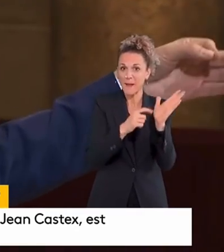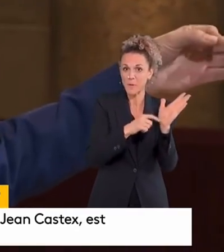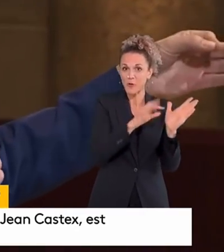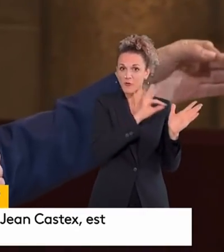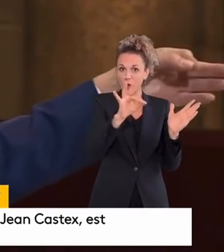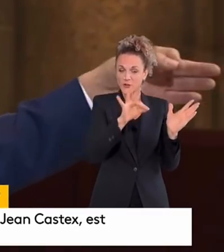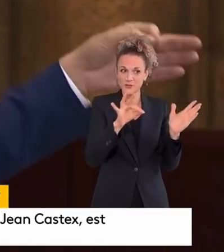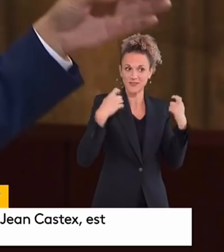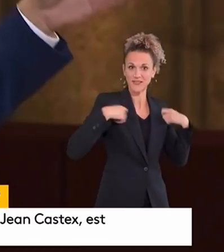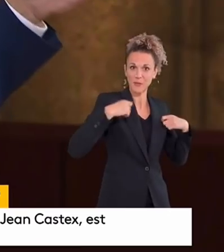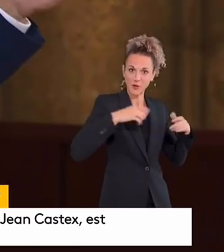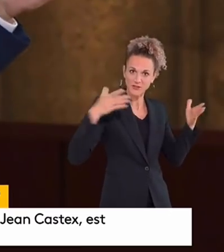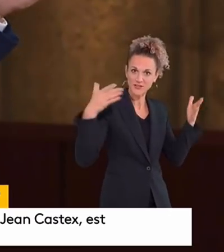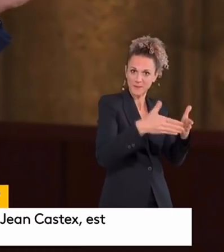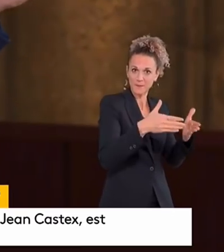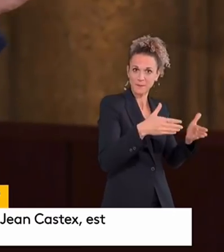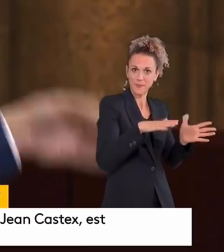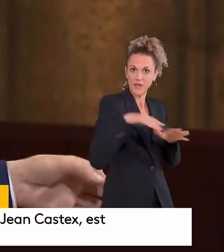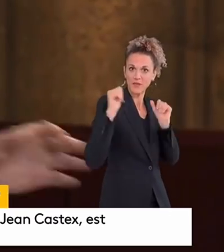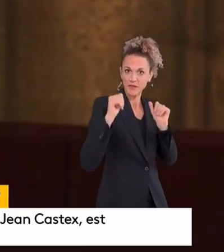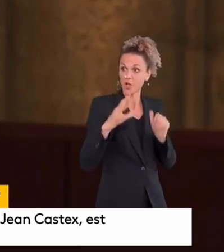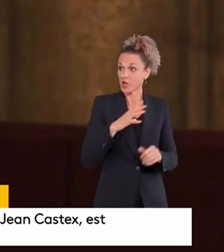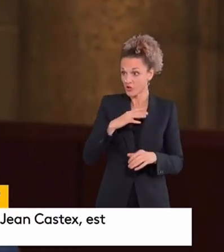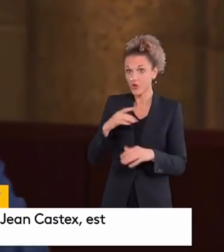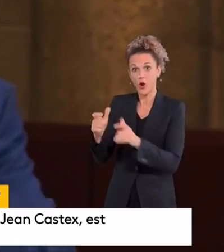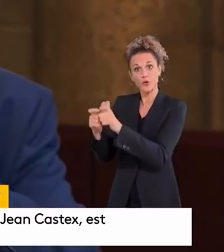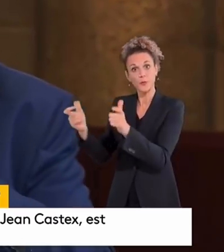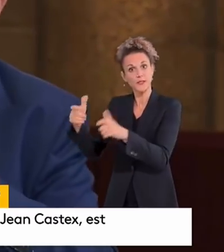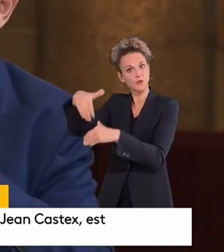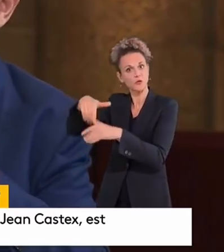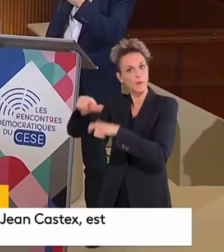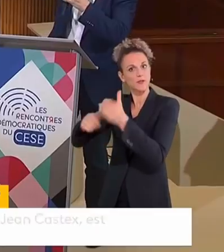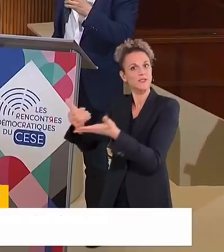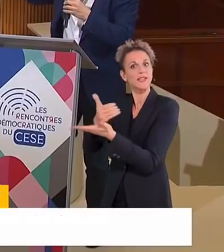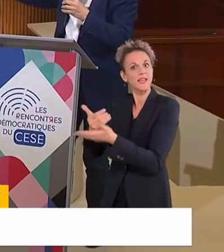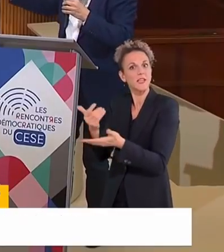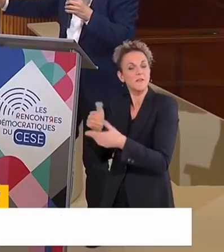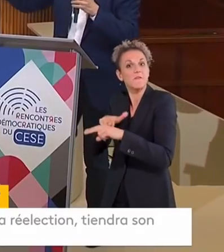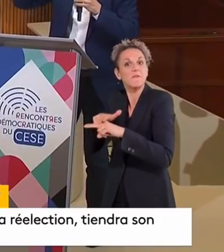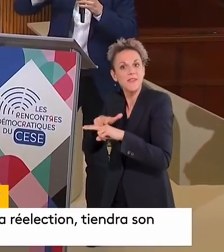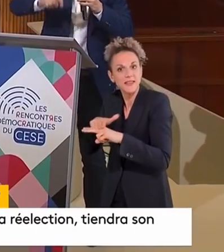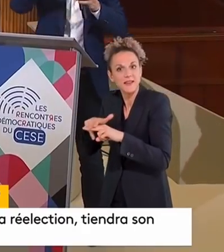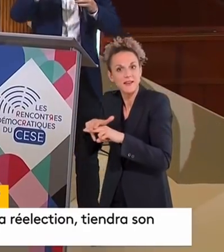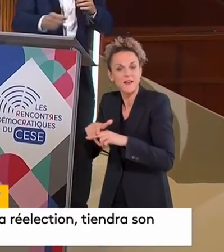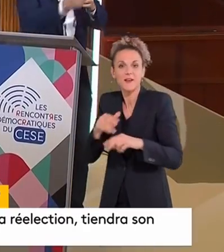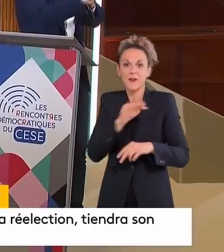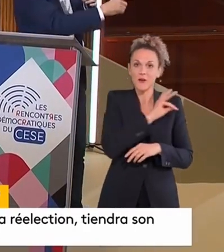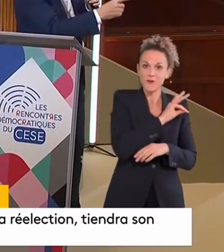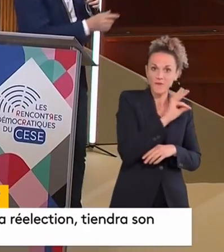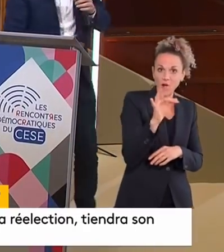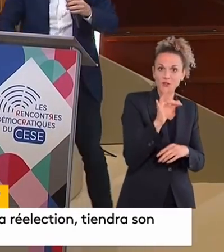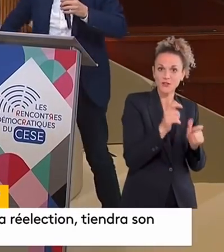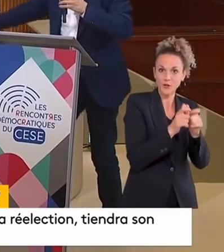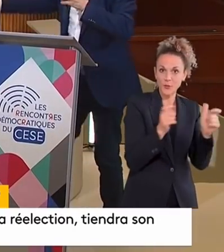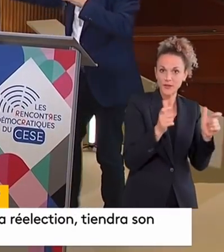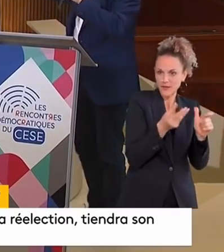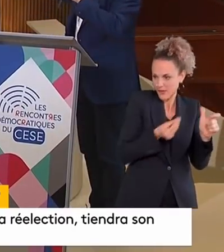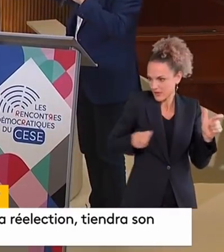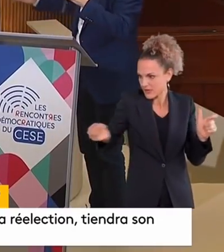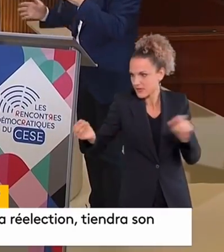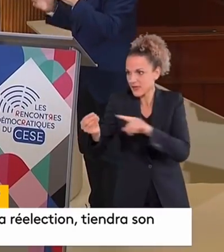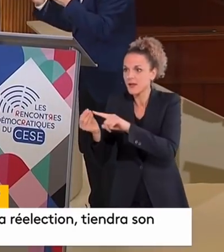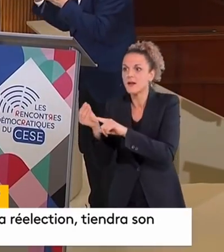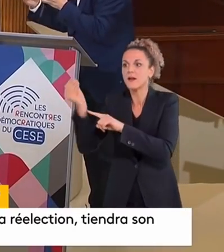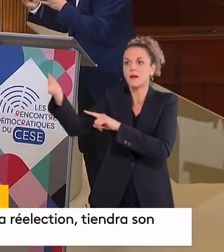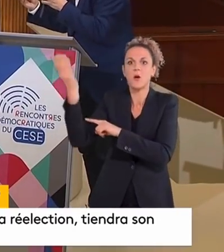400 boîtes aux lettres sans aucun salarié derrière, par lequel transitent des capitaux français qui vont ensuite aux îles Caïmans. Ah. Enfin,